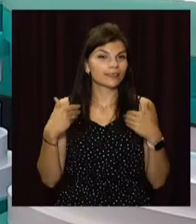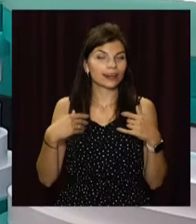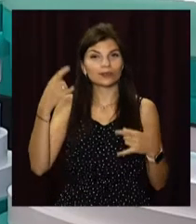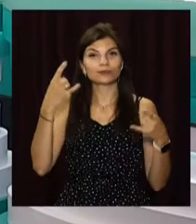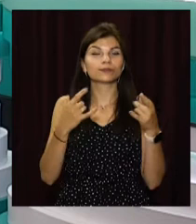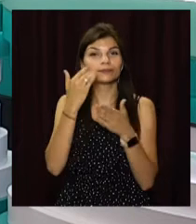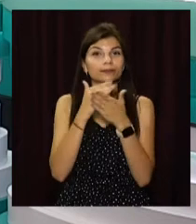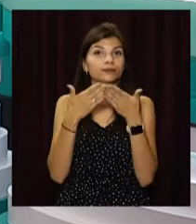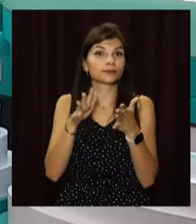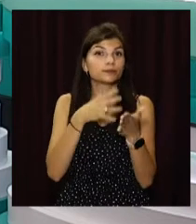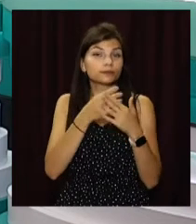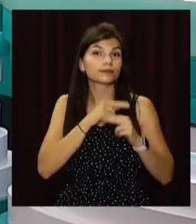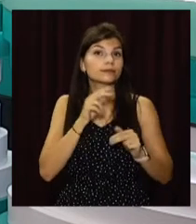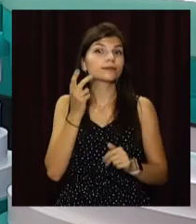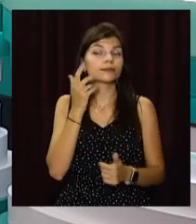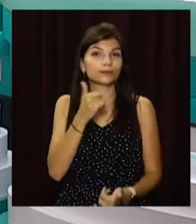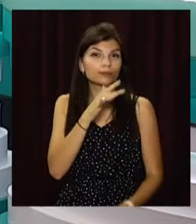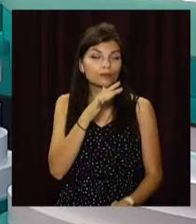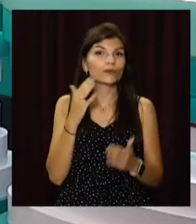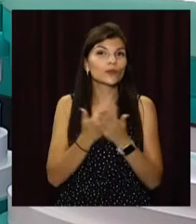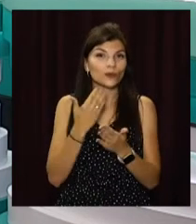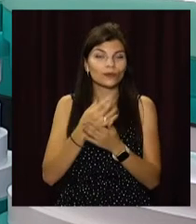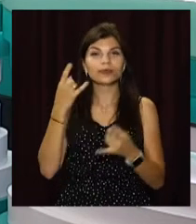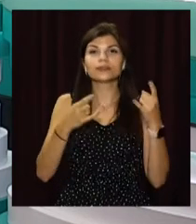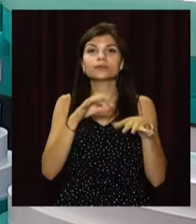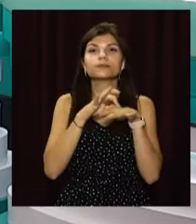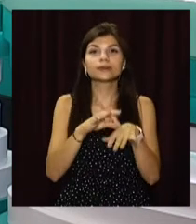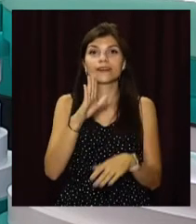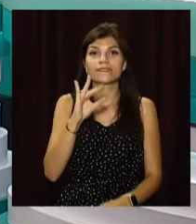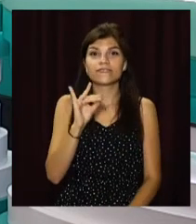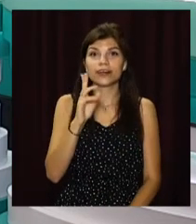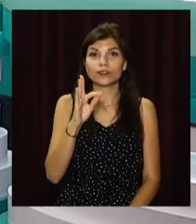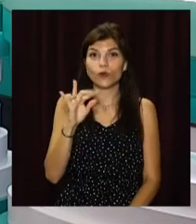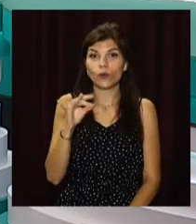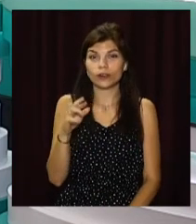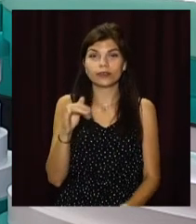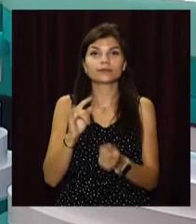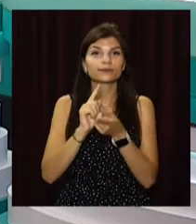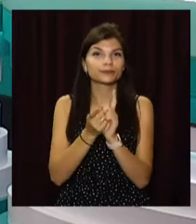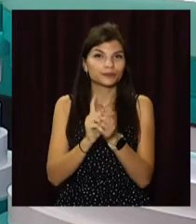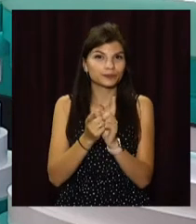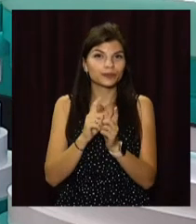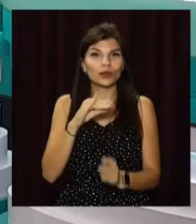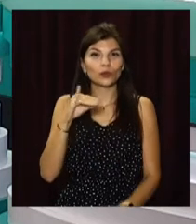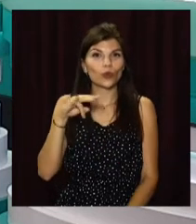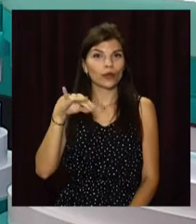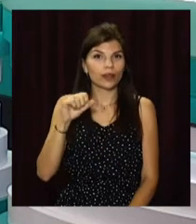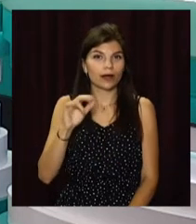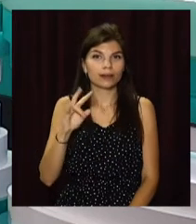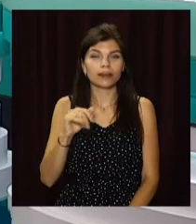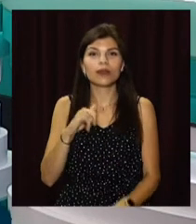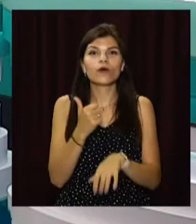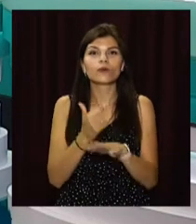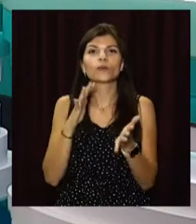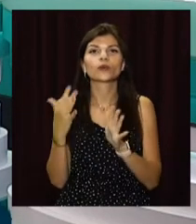Вітаю! Відкрити продовжує свою роботу. Як завжди, у цій порі новини. Для вас у студії працює Вікторія Вахрушина та сурдоперекладачка Юліана Пуговкіна.